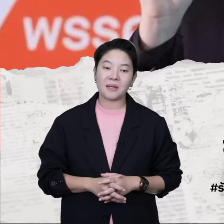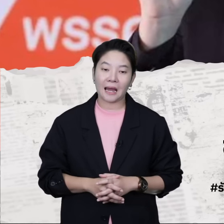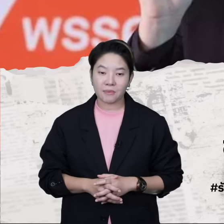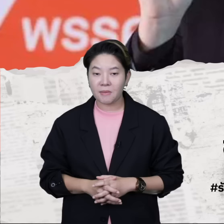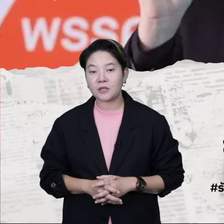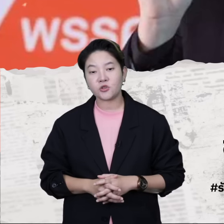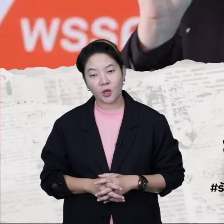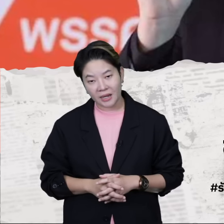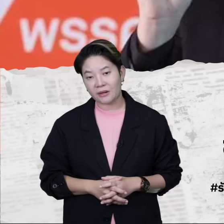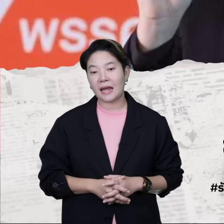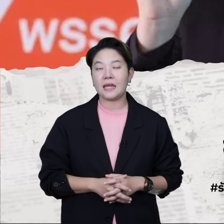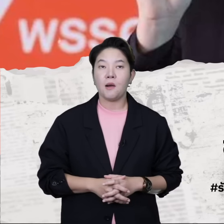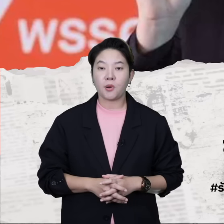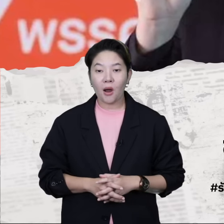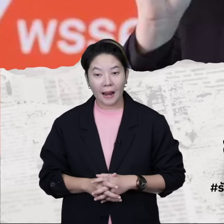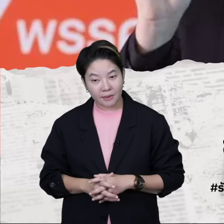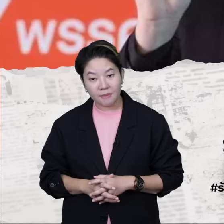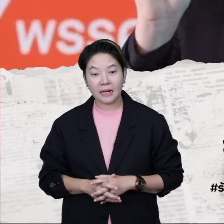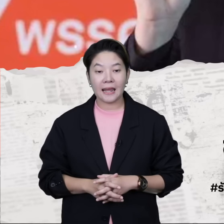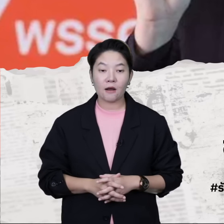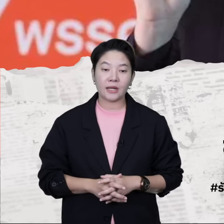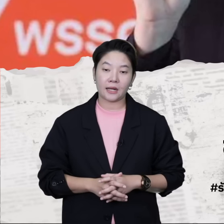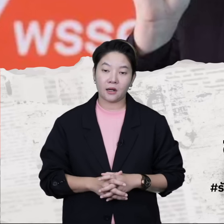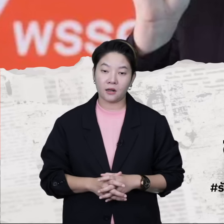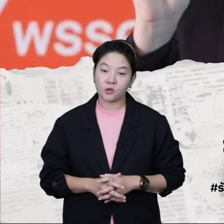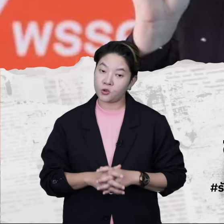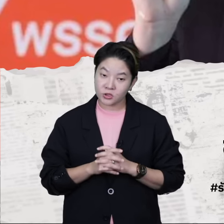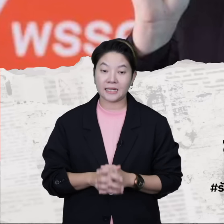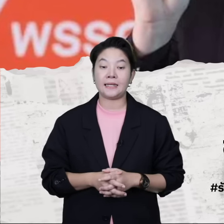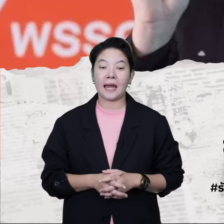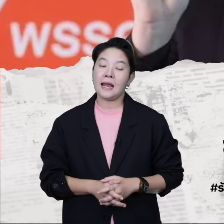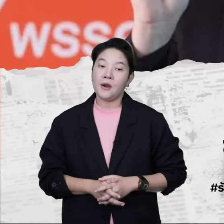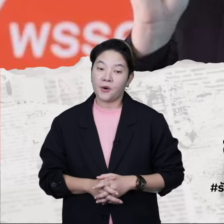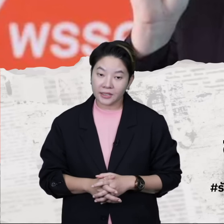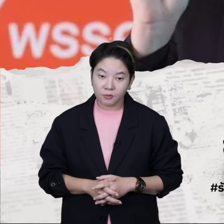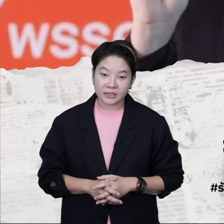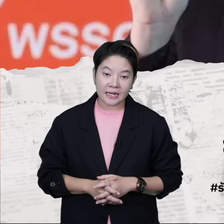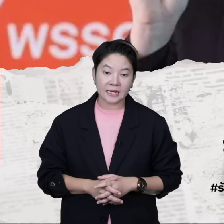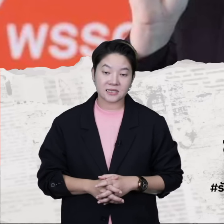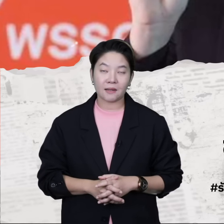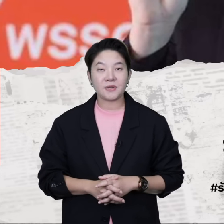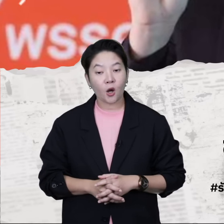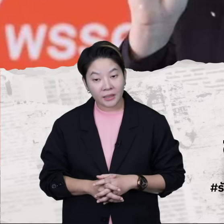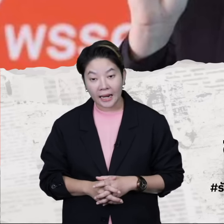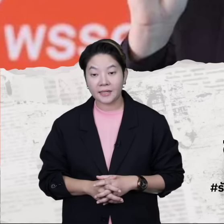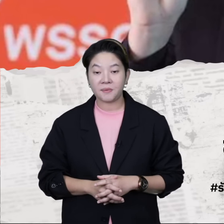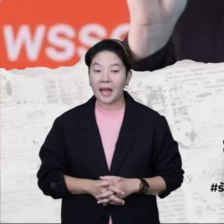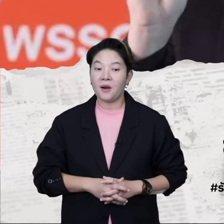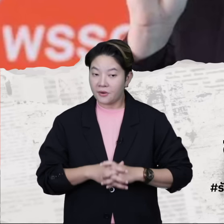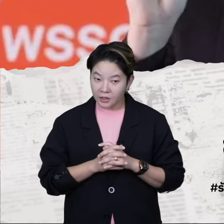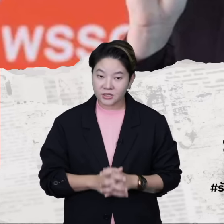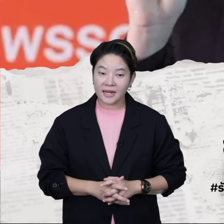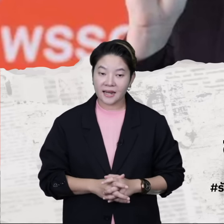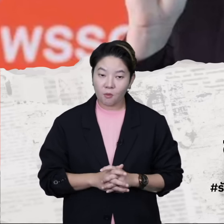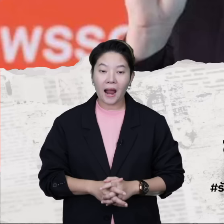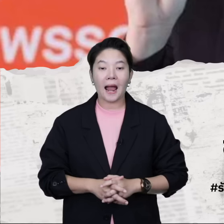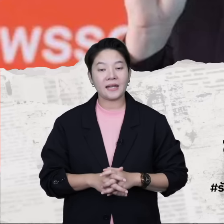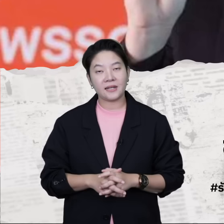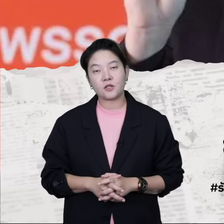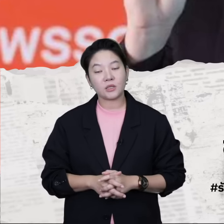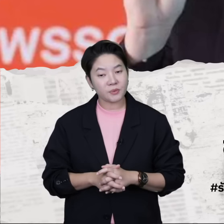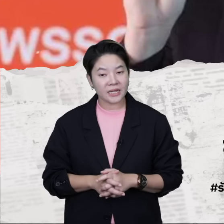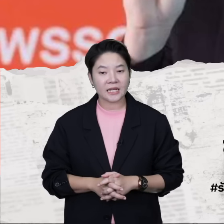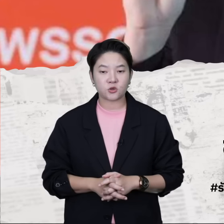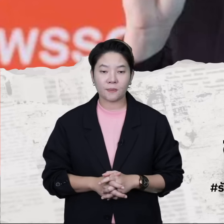ได้นะมีการประเมินทดสอบอย่างไรเพราะหากประเมินแล้วเนี่ยโดยทุจริตนะรัฐมนตรีเนี่ยจะรับผิดชอบยังไงนะเราจะเห็นได้ว่า